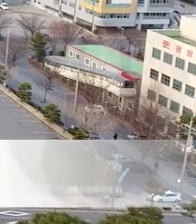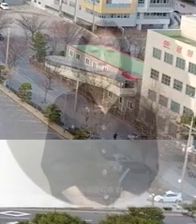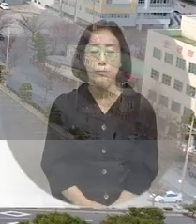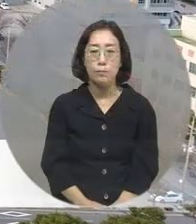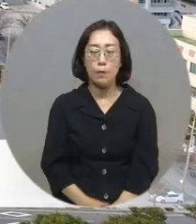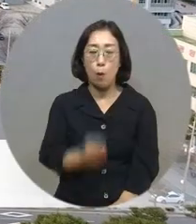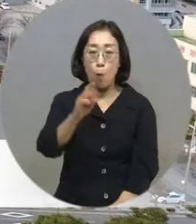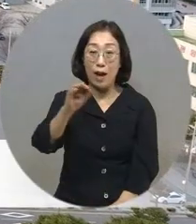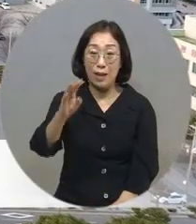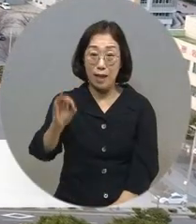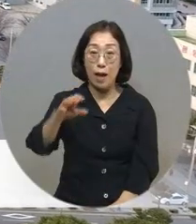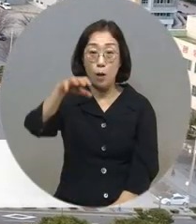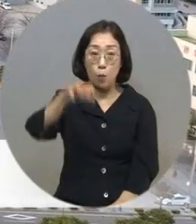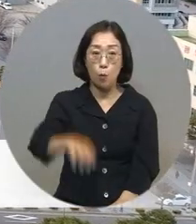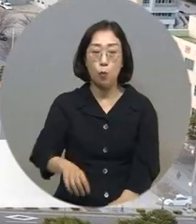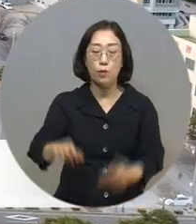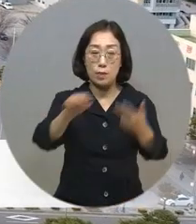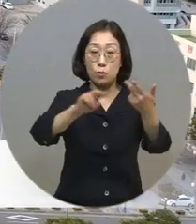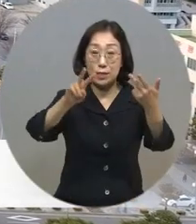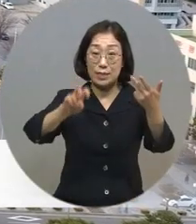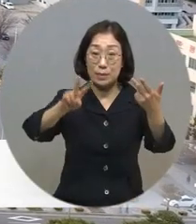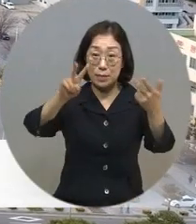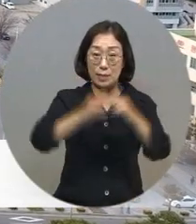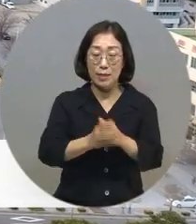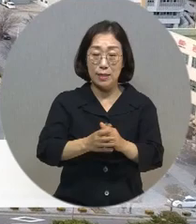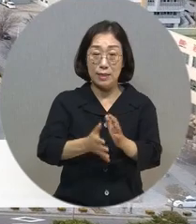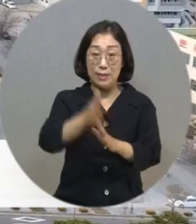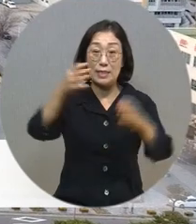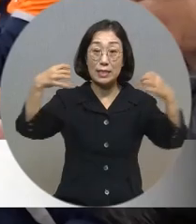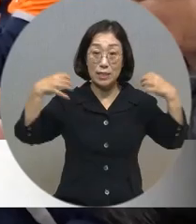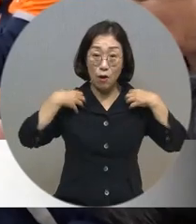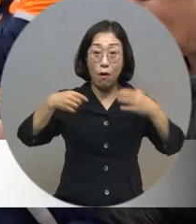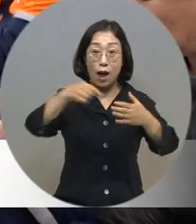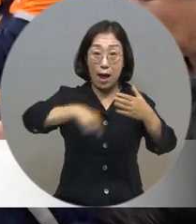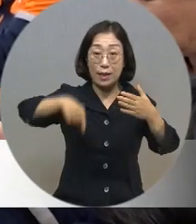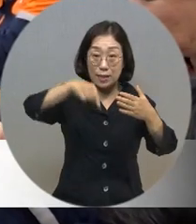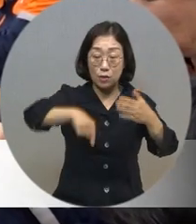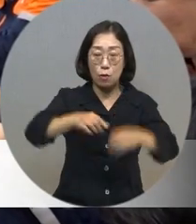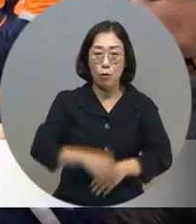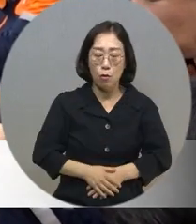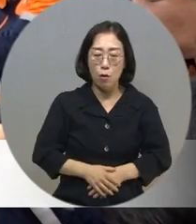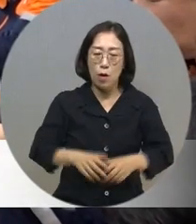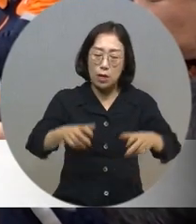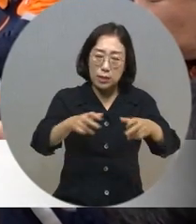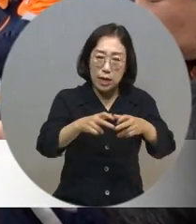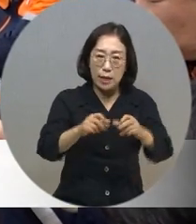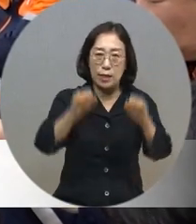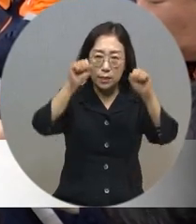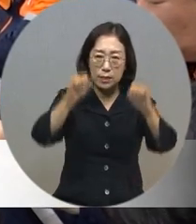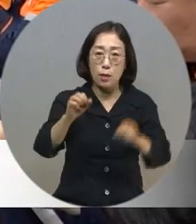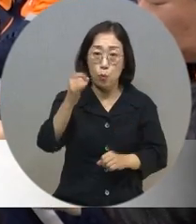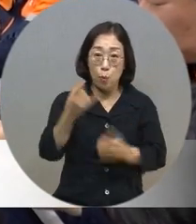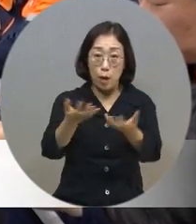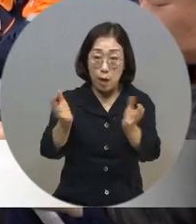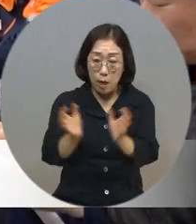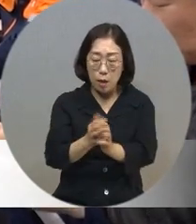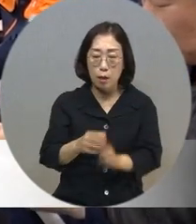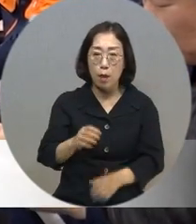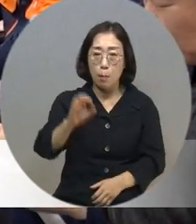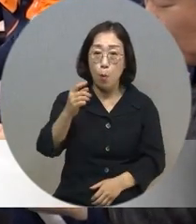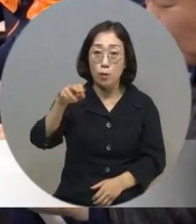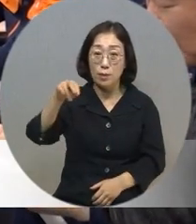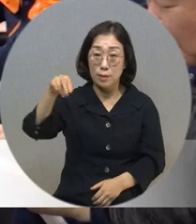광양시는 지난 22일 광양시청 접견실에서 광양시 장애인 체육회 포스코 gyr